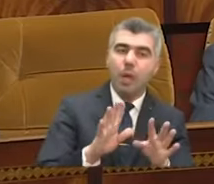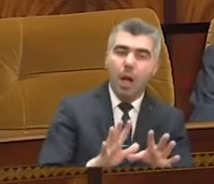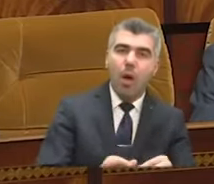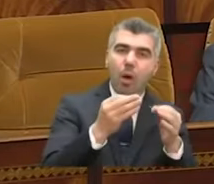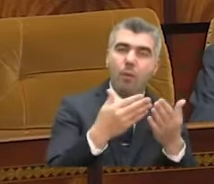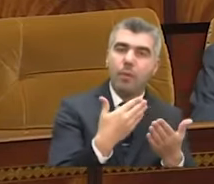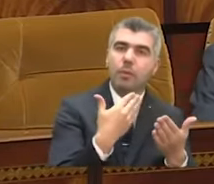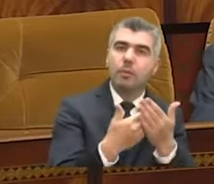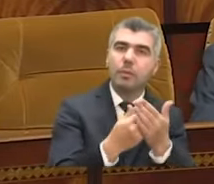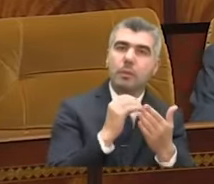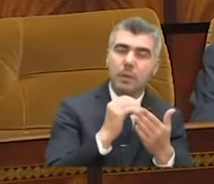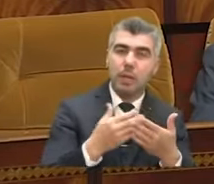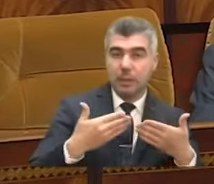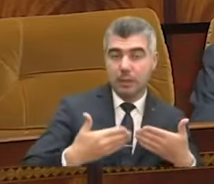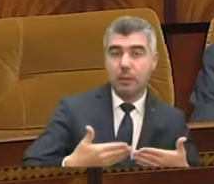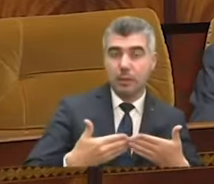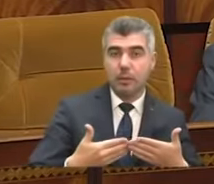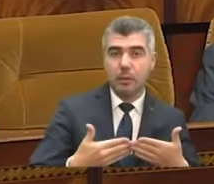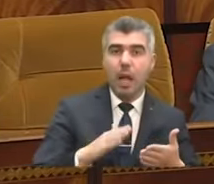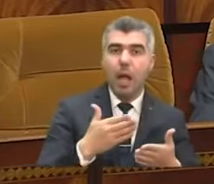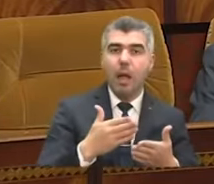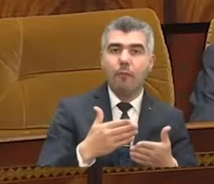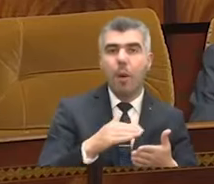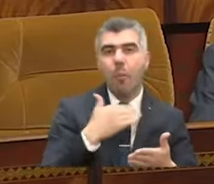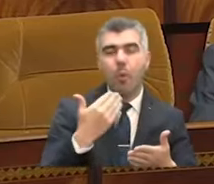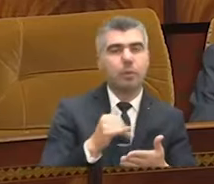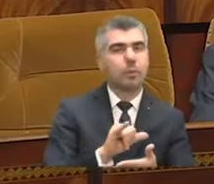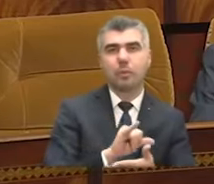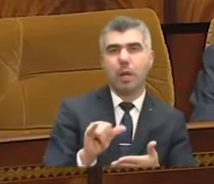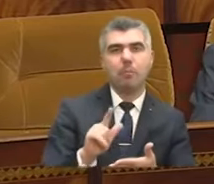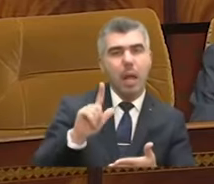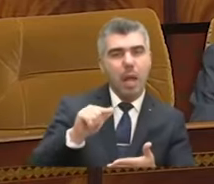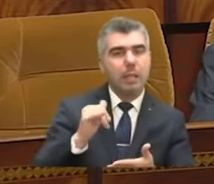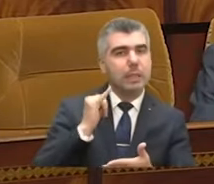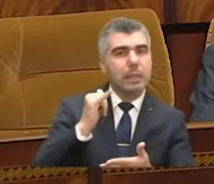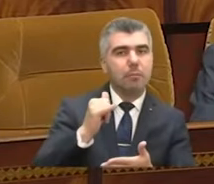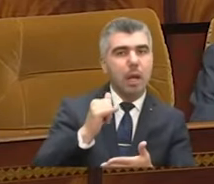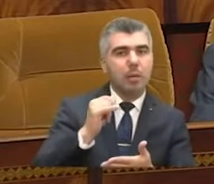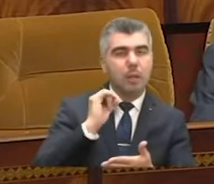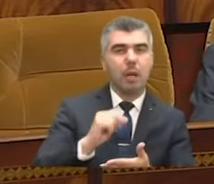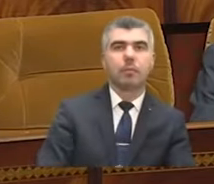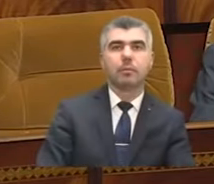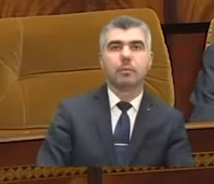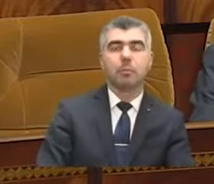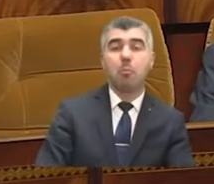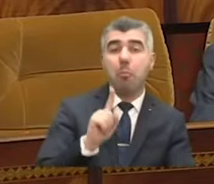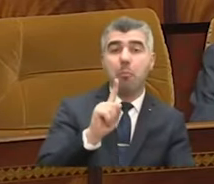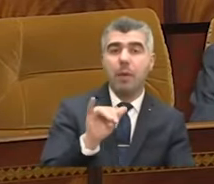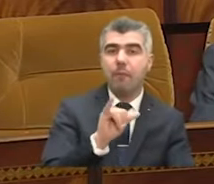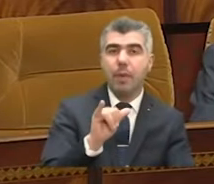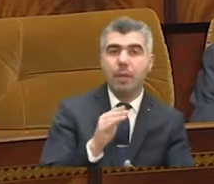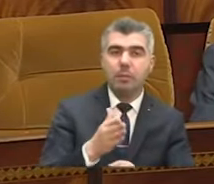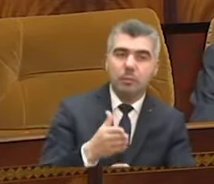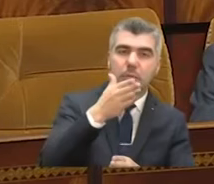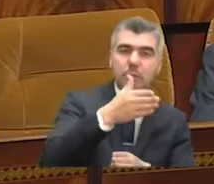حل، لاننا دابا بصدق ما تنخافوش من الموت، الموت راه كاينه علينا ما كاين، ولكن تنخافوا فين